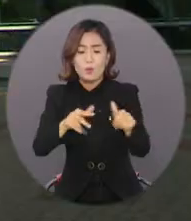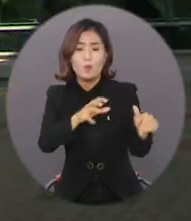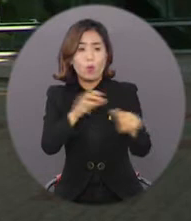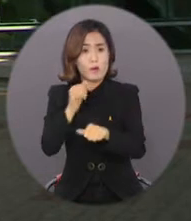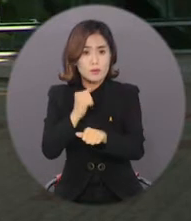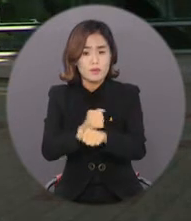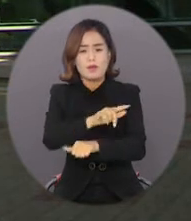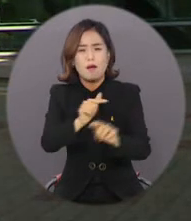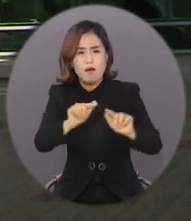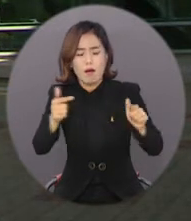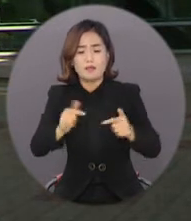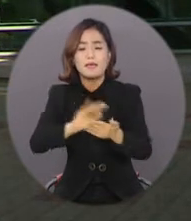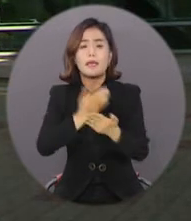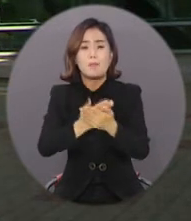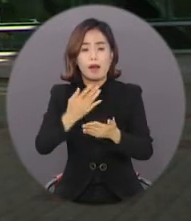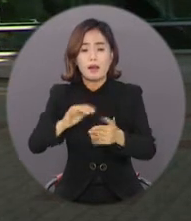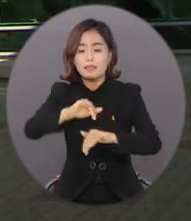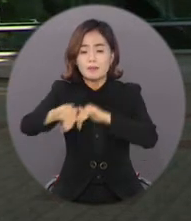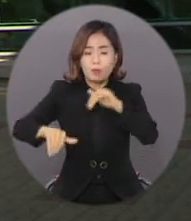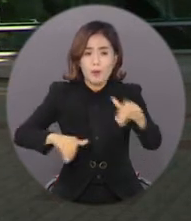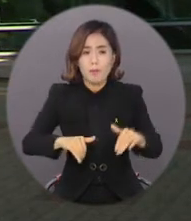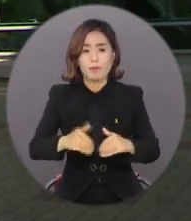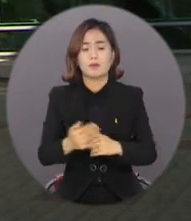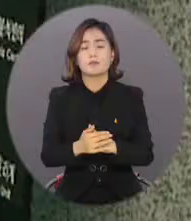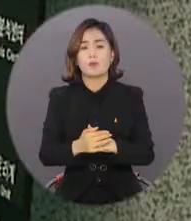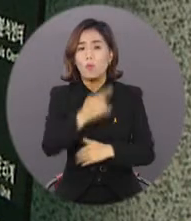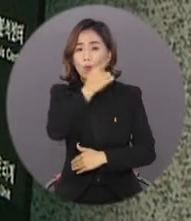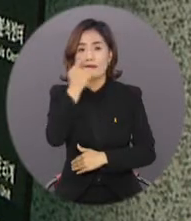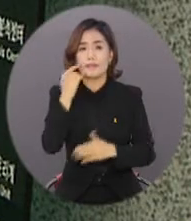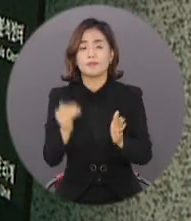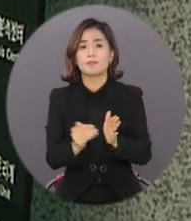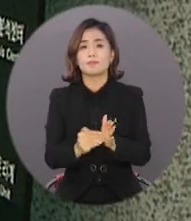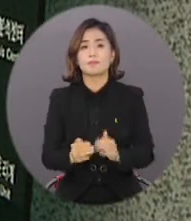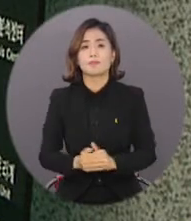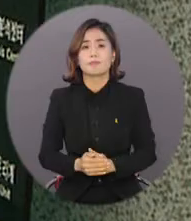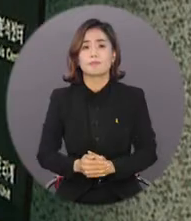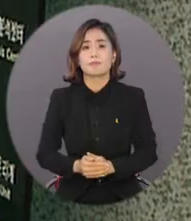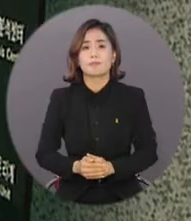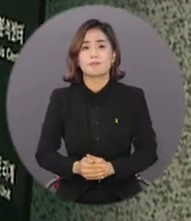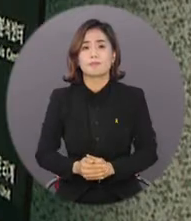활용해 각종 개발 이권에 직간접적으로 관여한 것으로 드러났습니다.